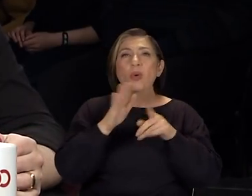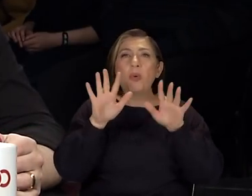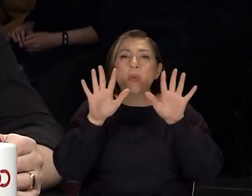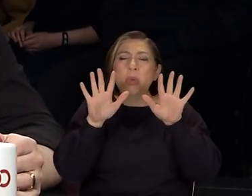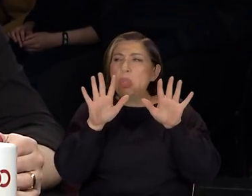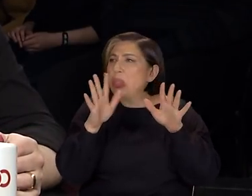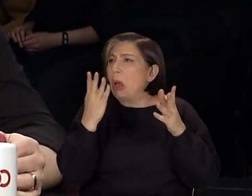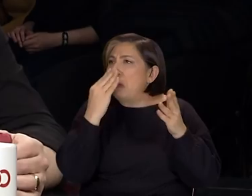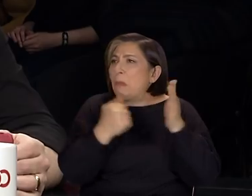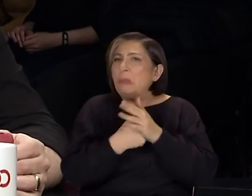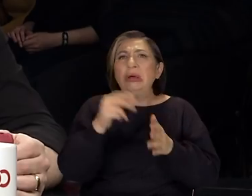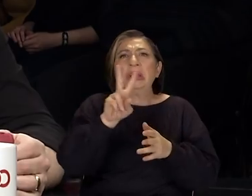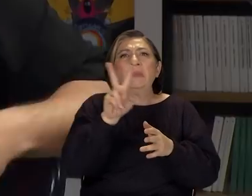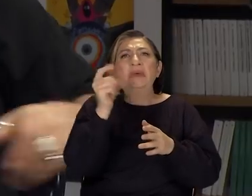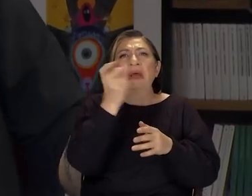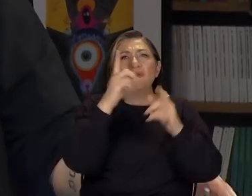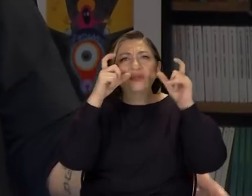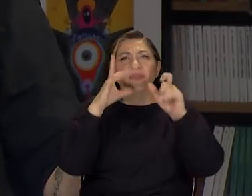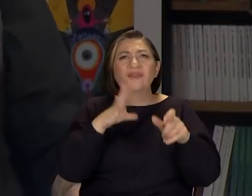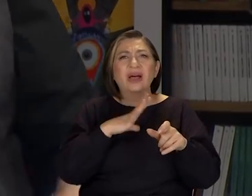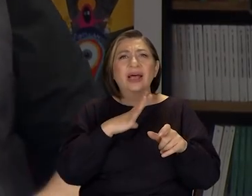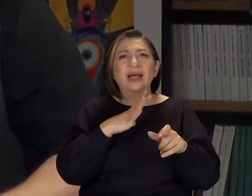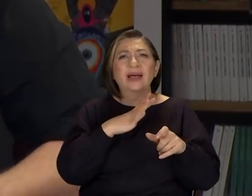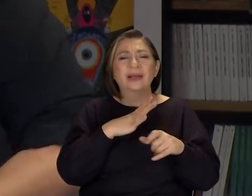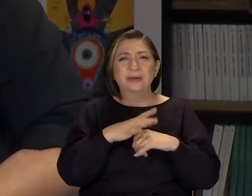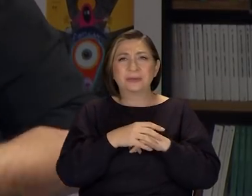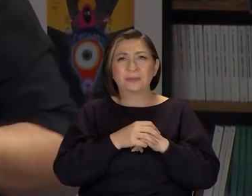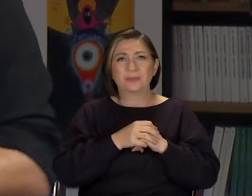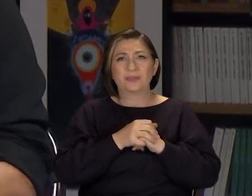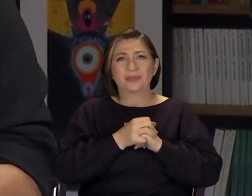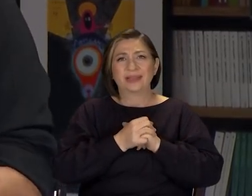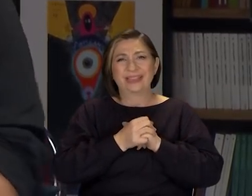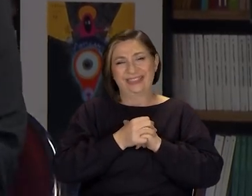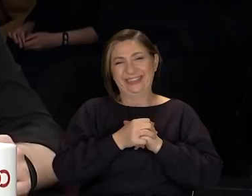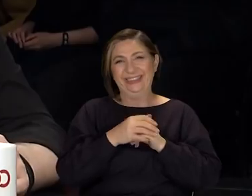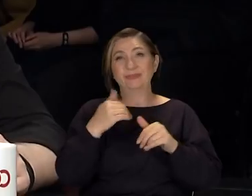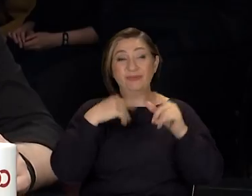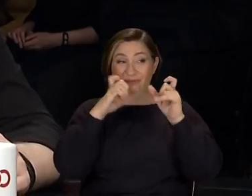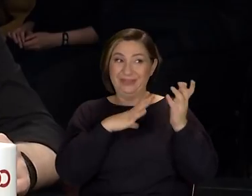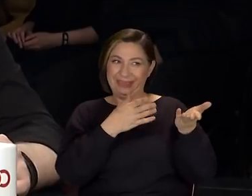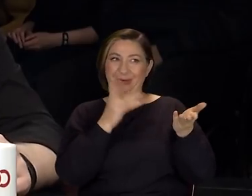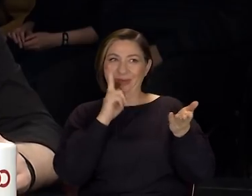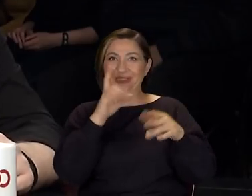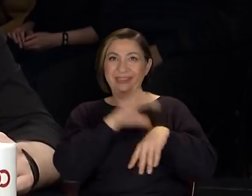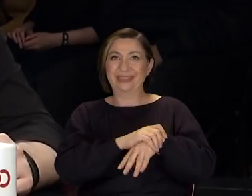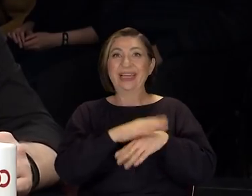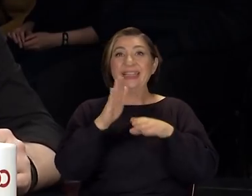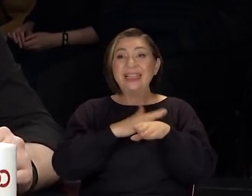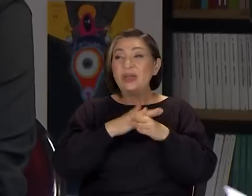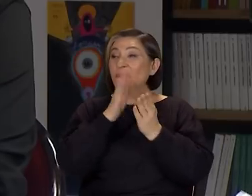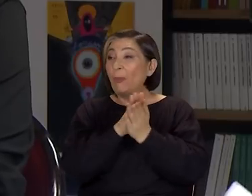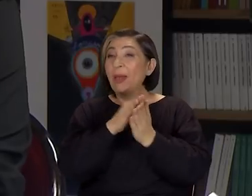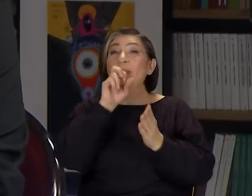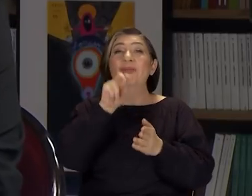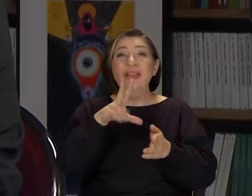falan fotoğraf, 20 tane fotoğrafımız vardır. Güler'le bir fotoğraflarım var. Benim başka hocam. Aynen. Nerede kedi var, köpek